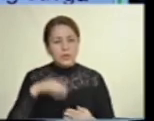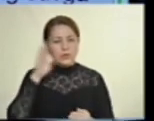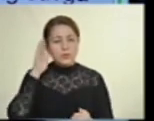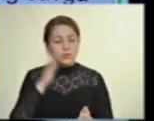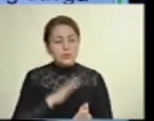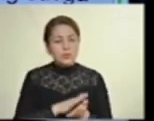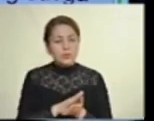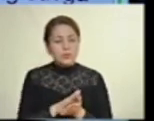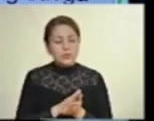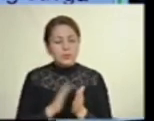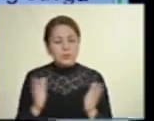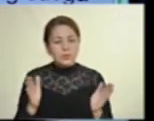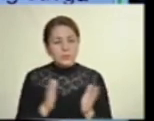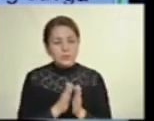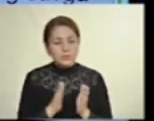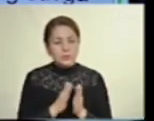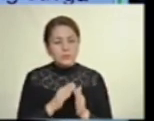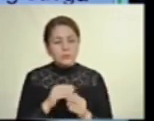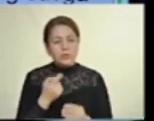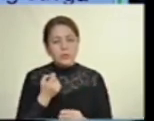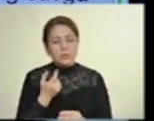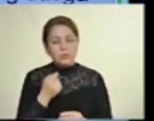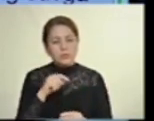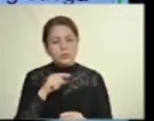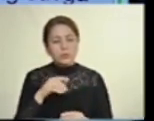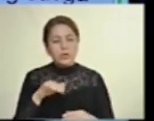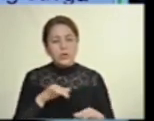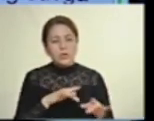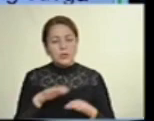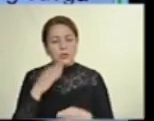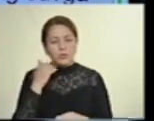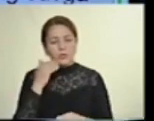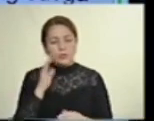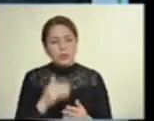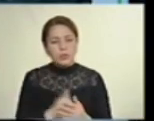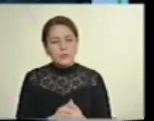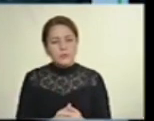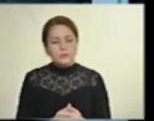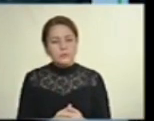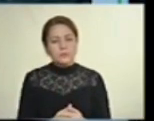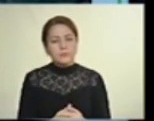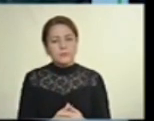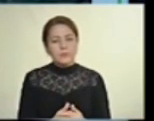ishqalanishini kamaytirib, uning harakatlanishini osonlashtirib beradi.